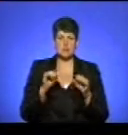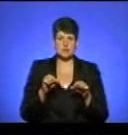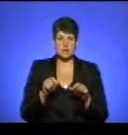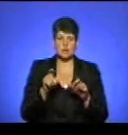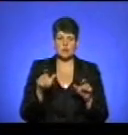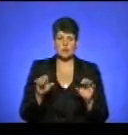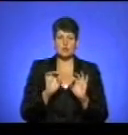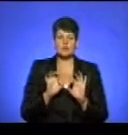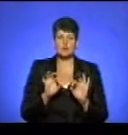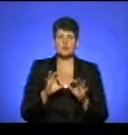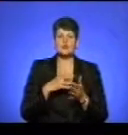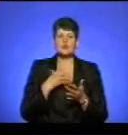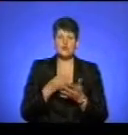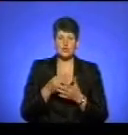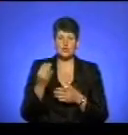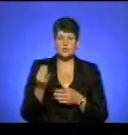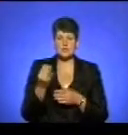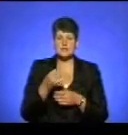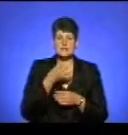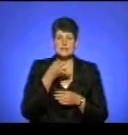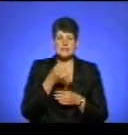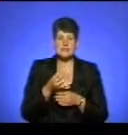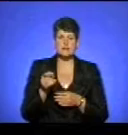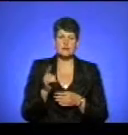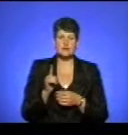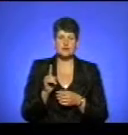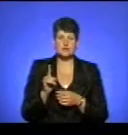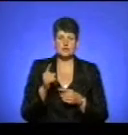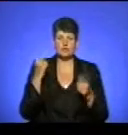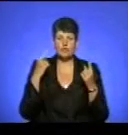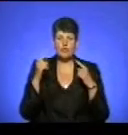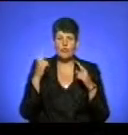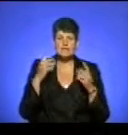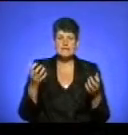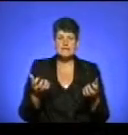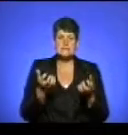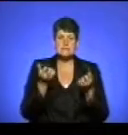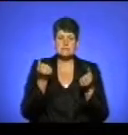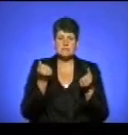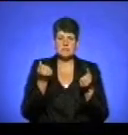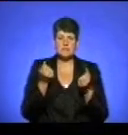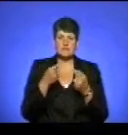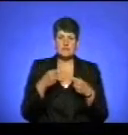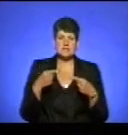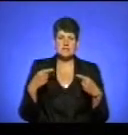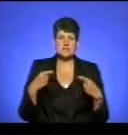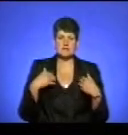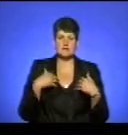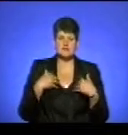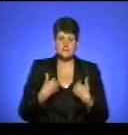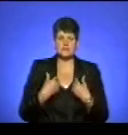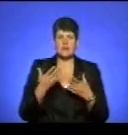людям розповісти свою історію, сказати, що творчість спасає від всяких депресій, від